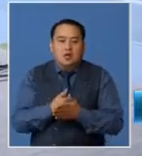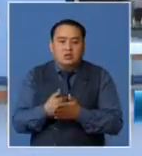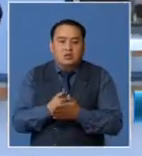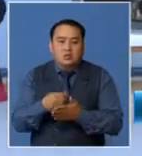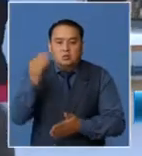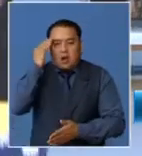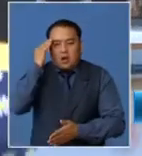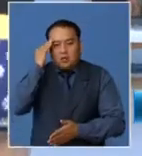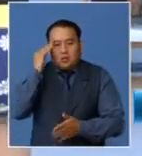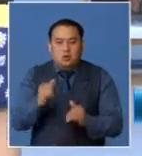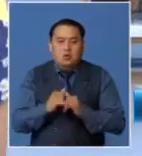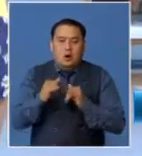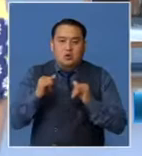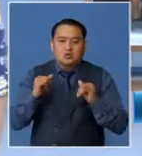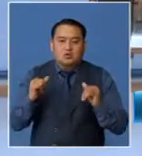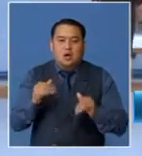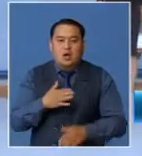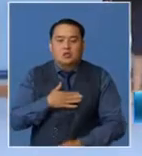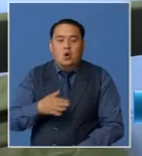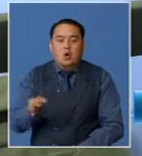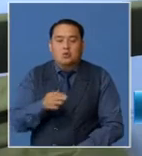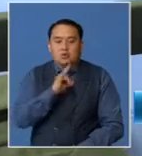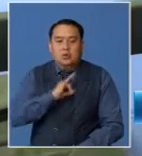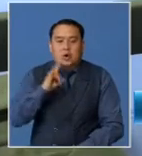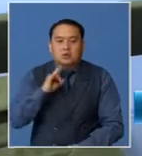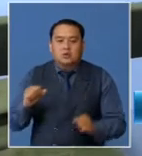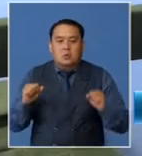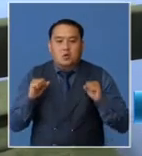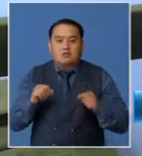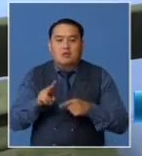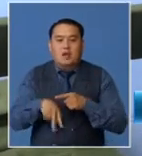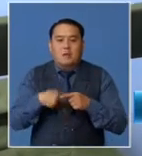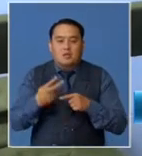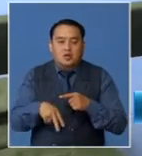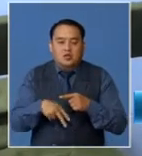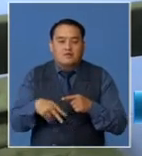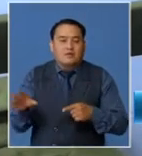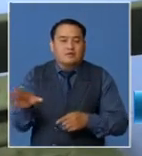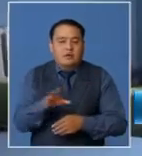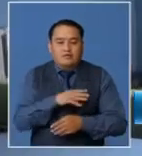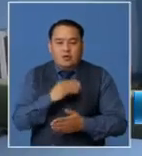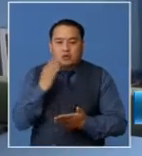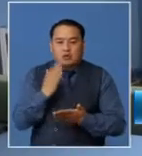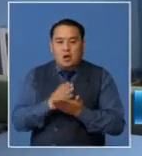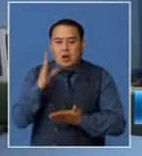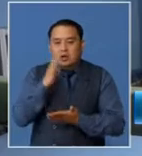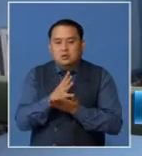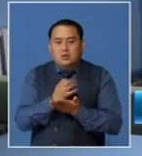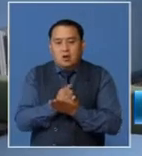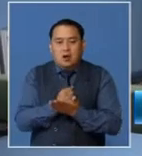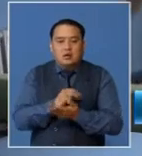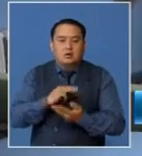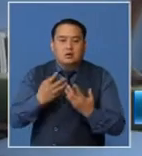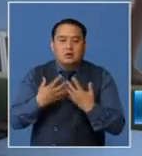и способствует широкому культивированию в нашей области женской спортивной гимнастики. К слову, для этого есть все предпосылки. Это и хорошо